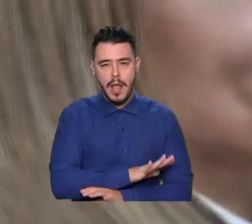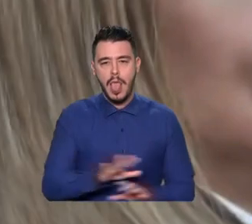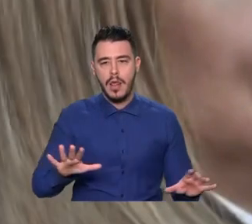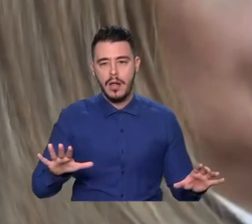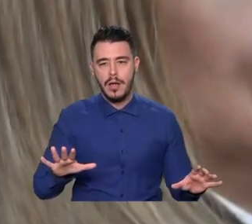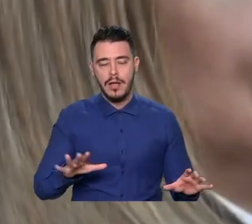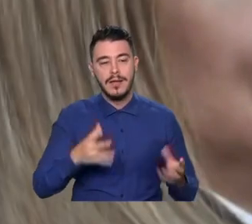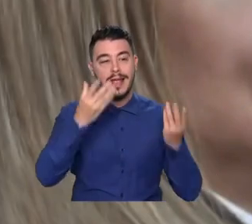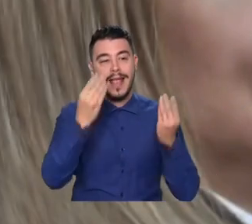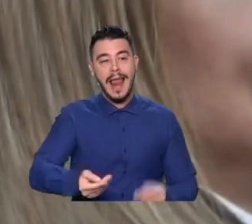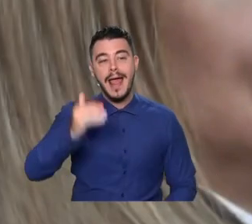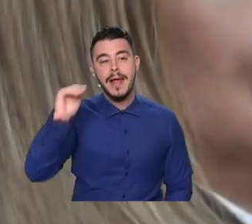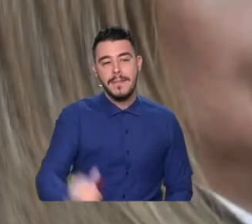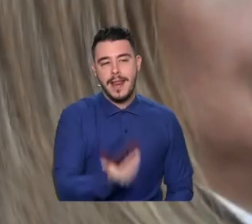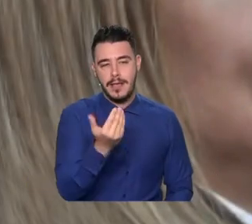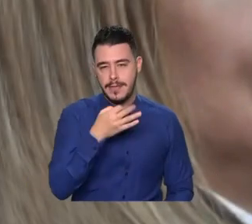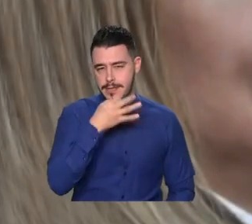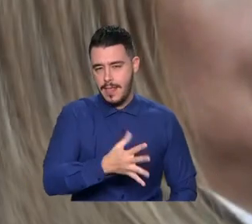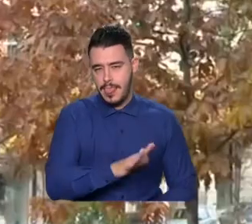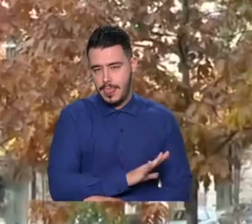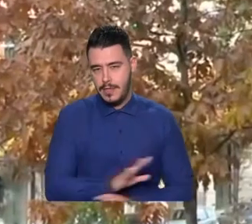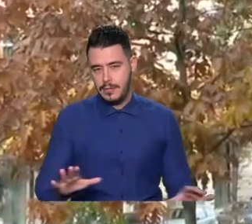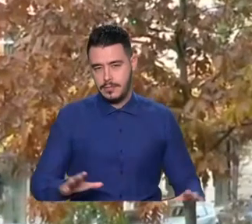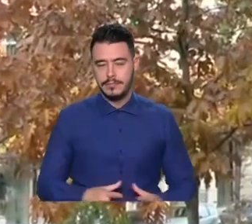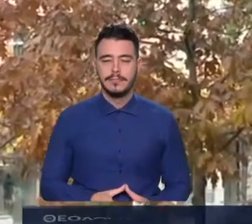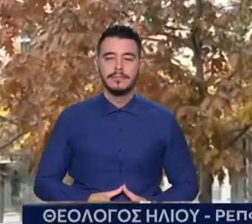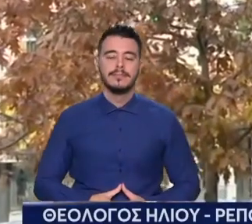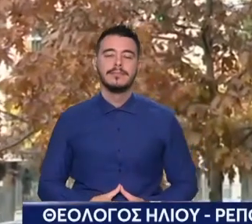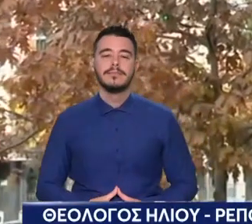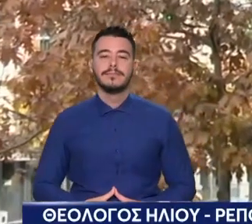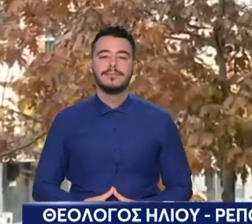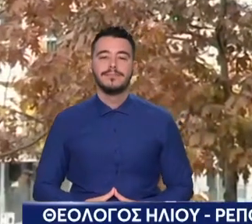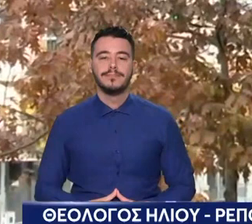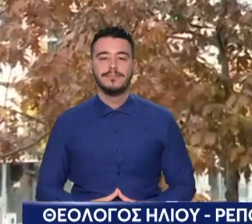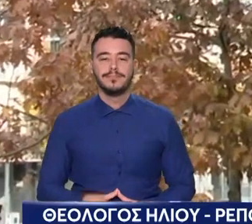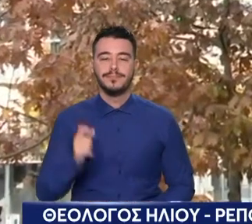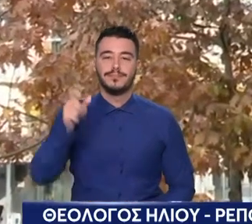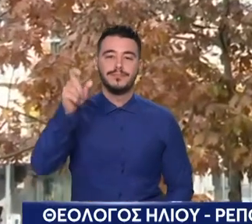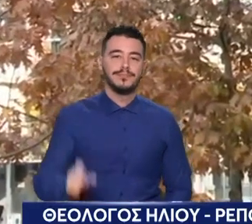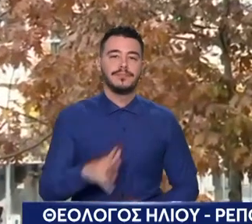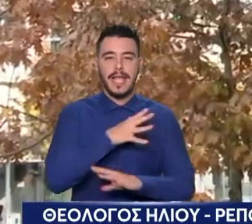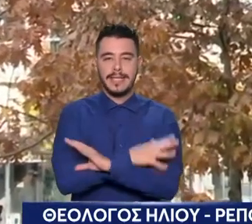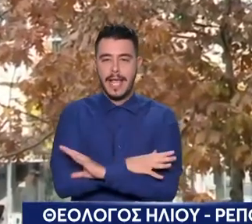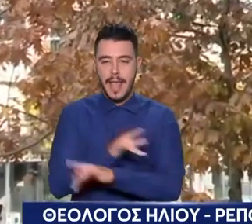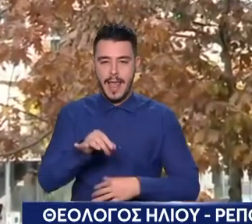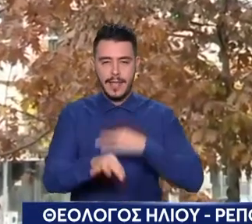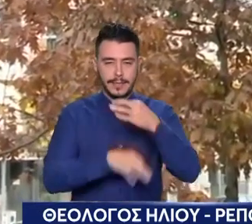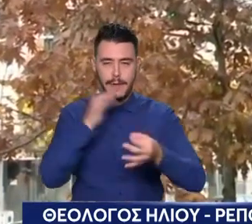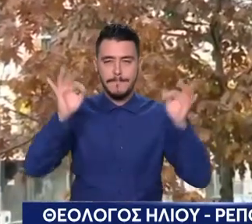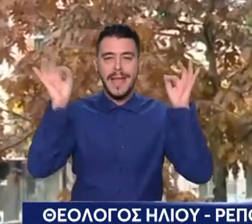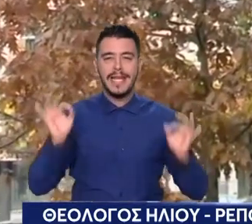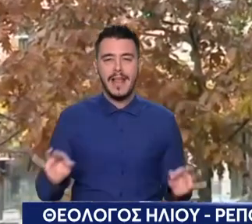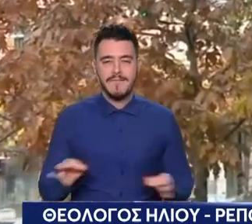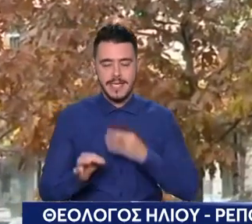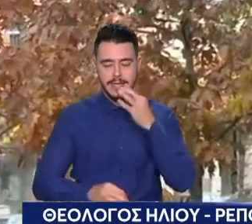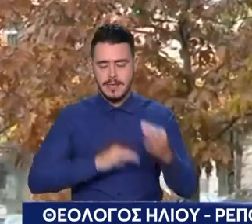όλες. Καλά να περάσεις. Κατά τη διάρκεια της αγόρευσης, όταν η εισαγγελέας περιέγραφε τις συνθήκες του δυστυχήματος,